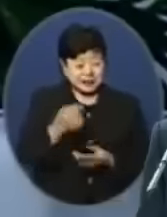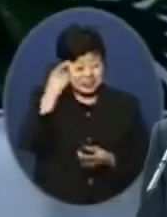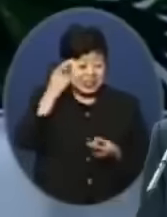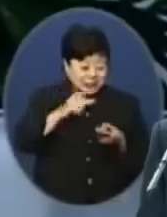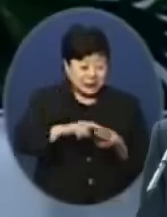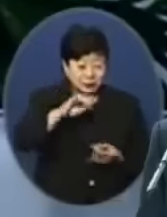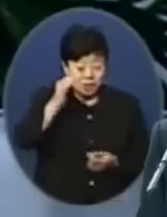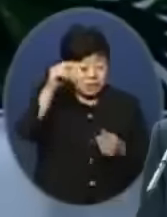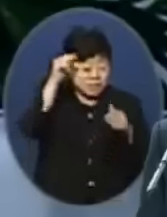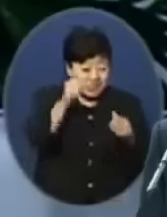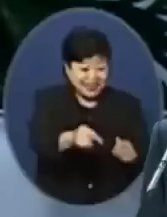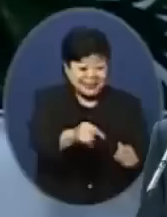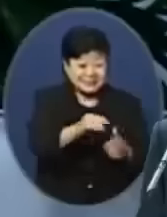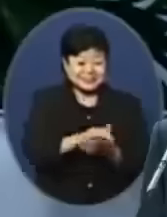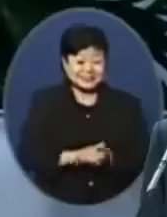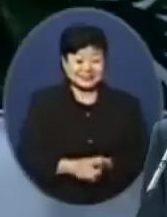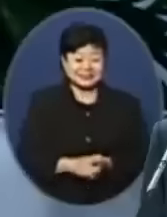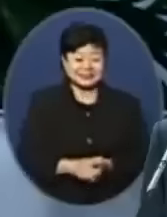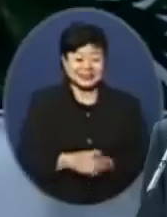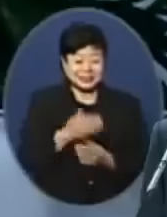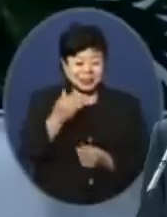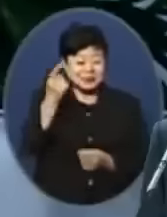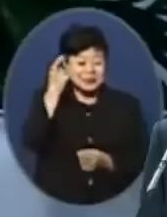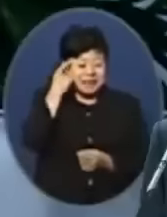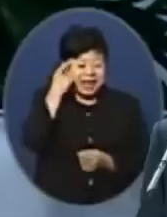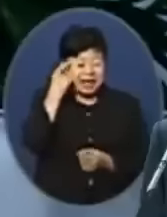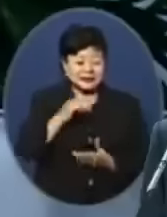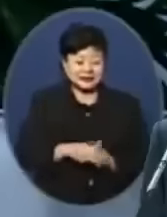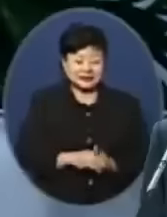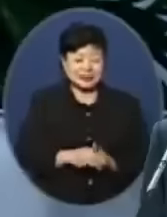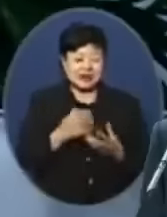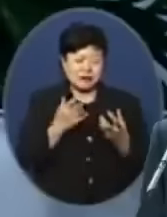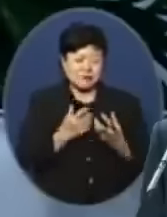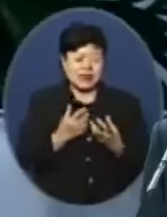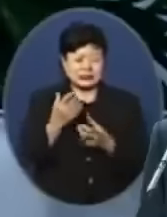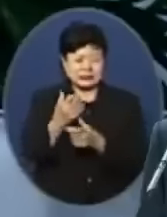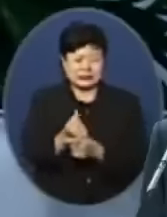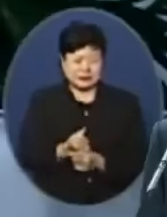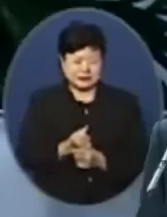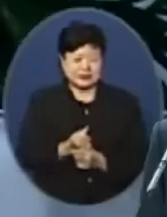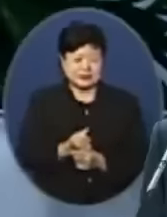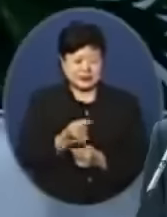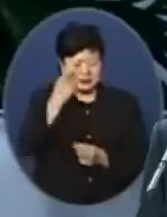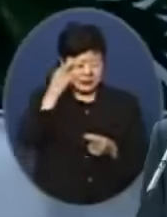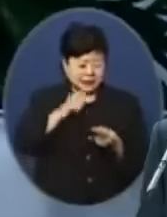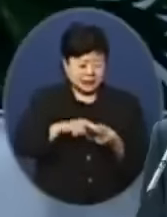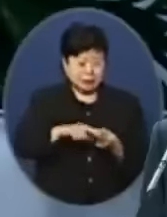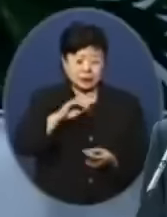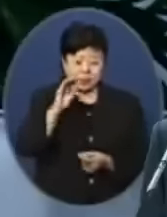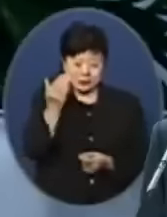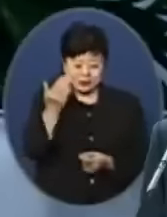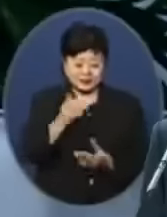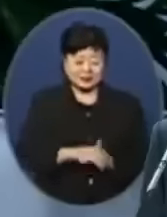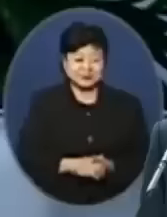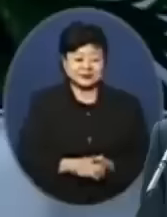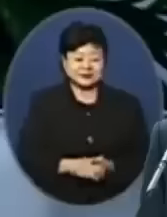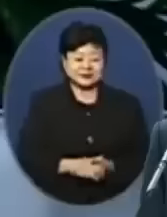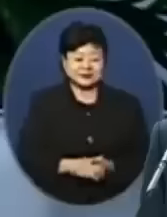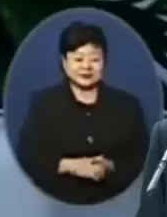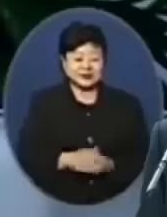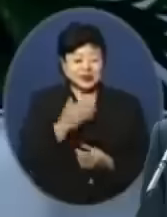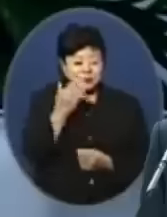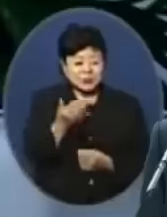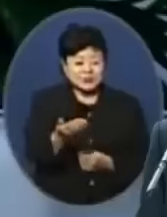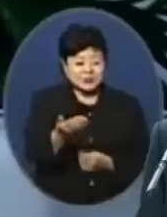생각대로 될지어다. 여러분이 생각을 꽉 잡고서 나가면 생각대로 될지어다.